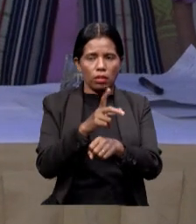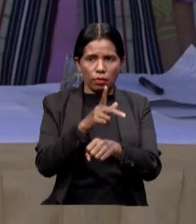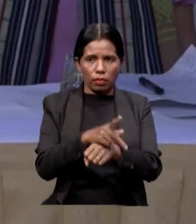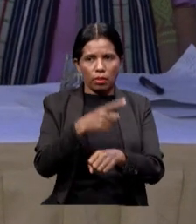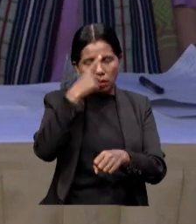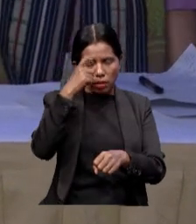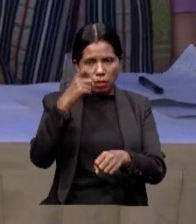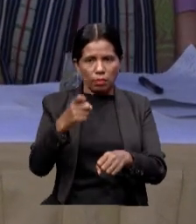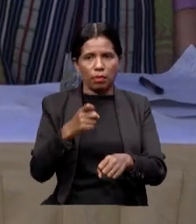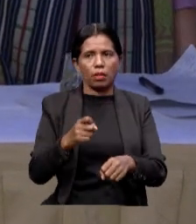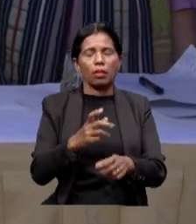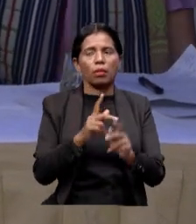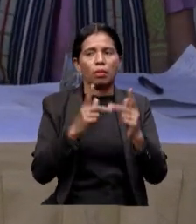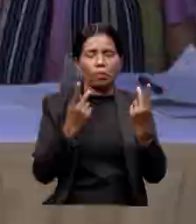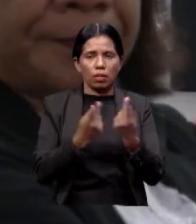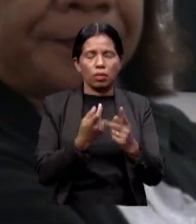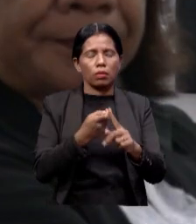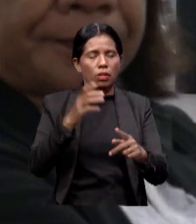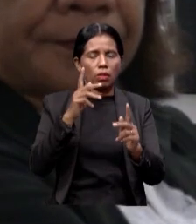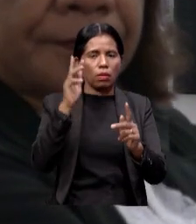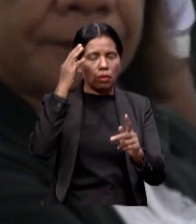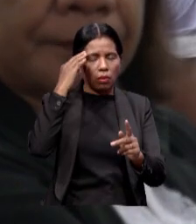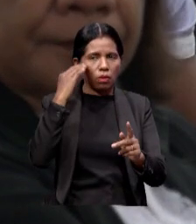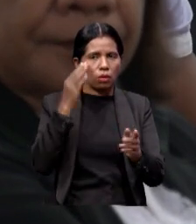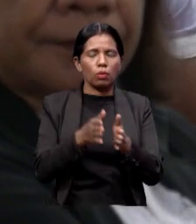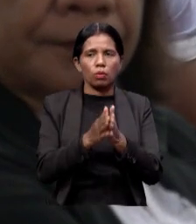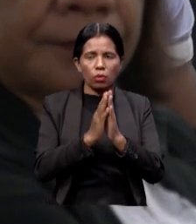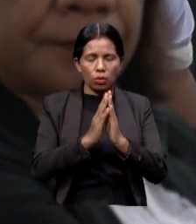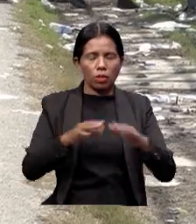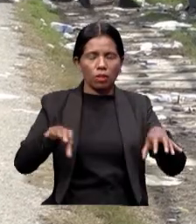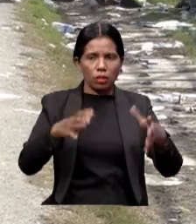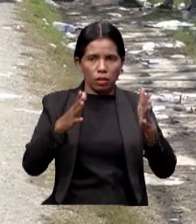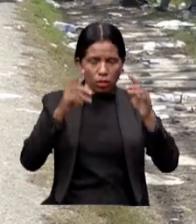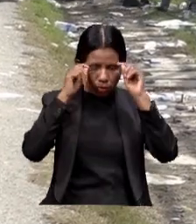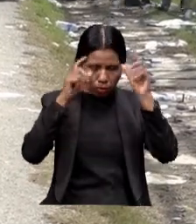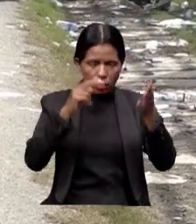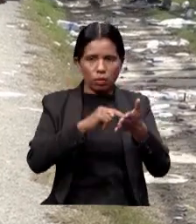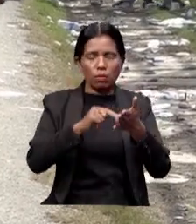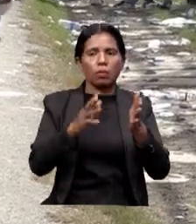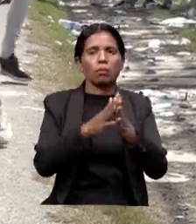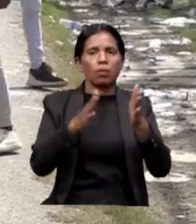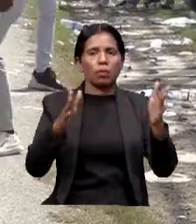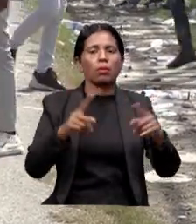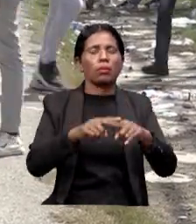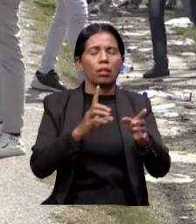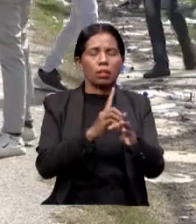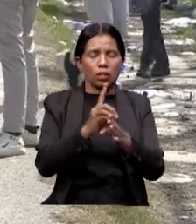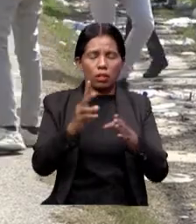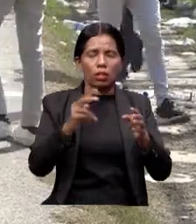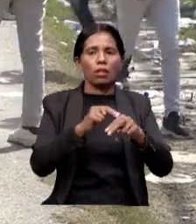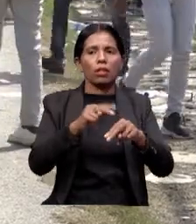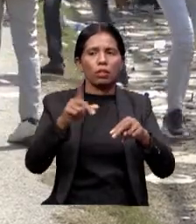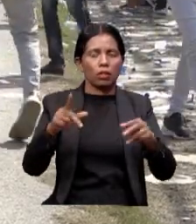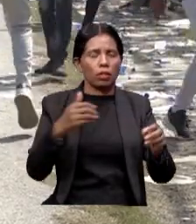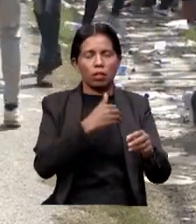tambu durantene kompanya husi Korea Sul husu trabalhador timoruan sira hon numero bot mai bedira sang nasional emprego